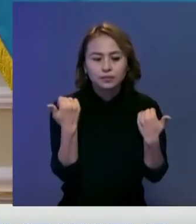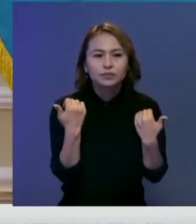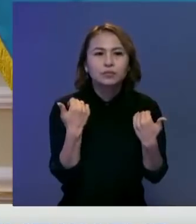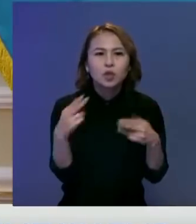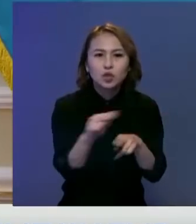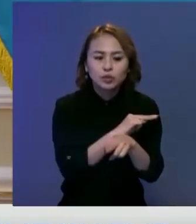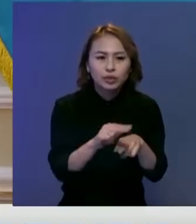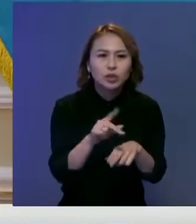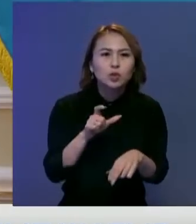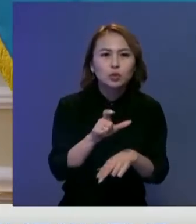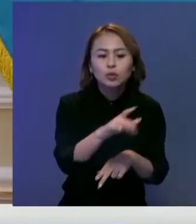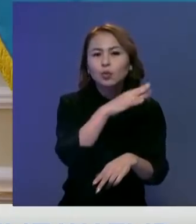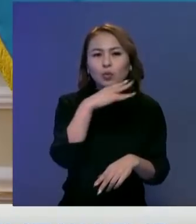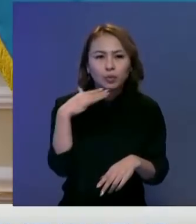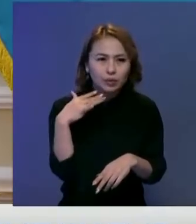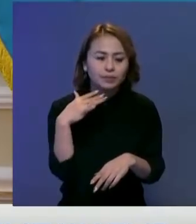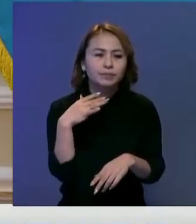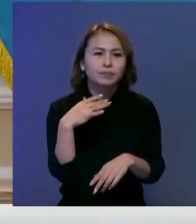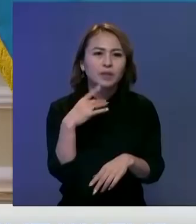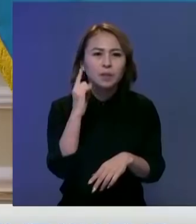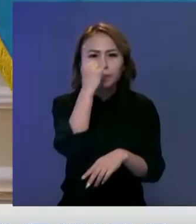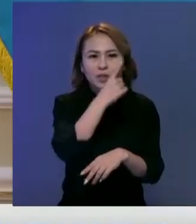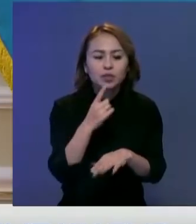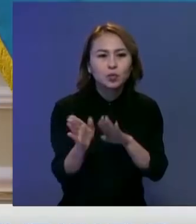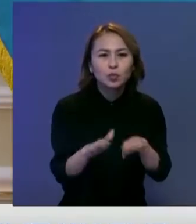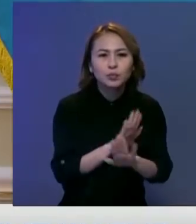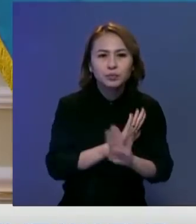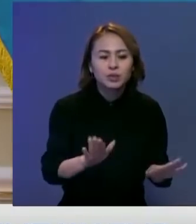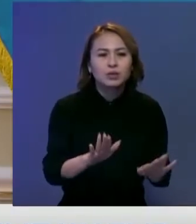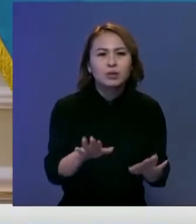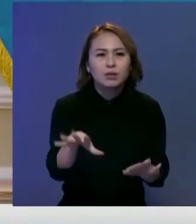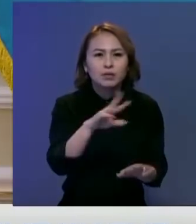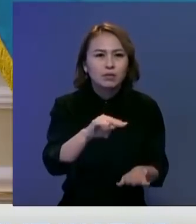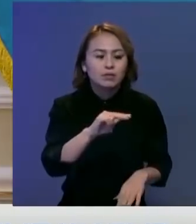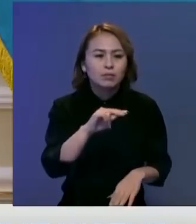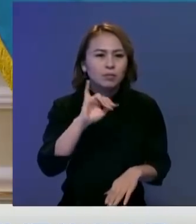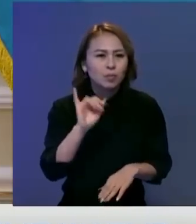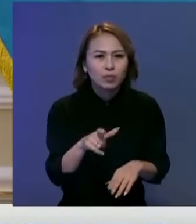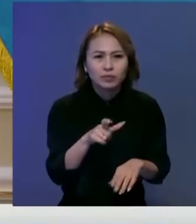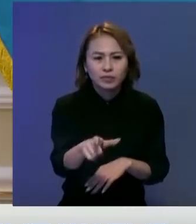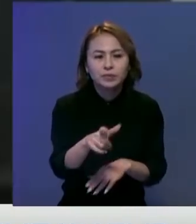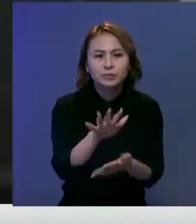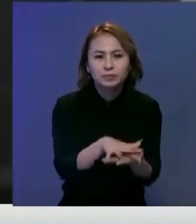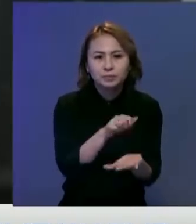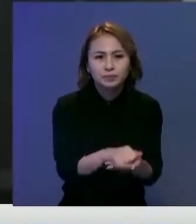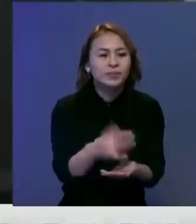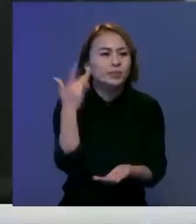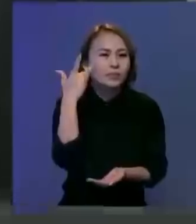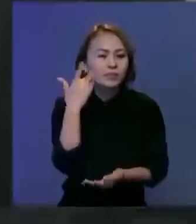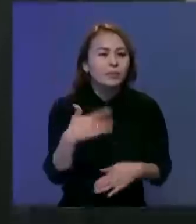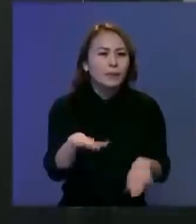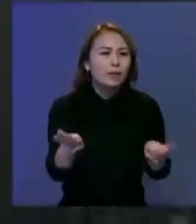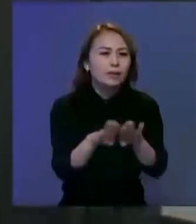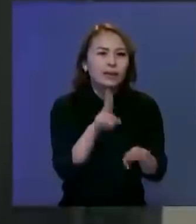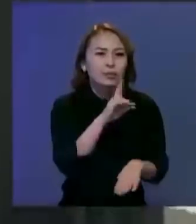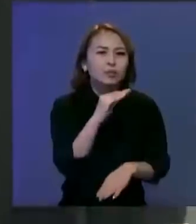Жөнделген жолдың көбі бір жыл өтпей жарамсыз болып қалады. Мұны ашық айту керек. Ора үйгілгенде